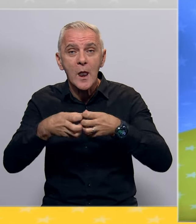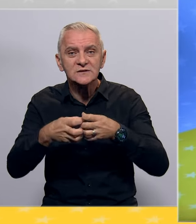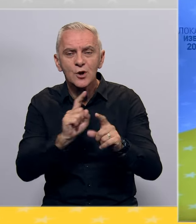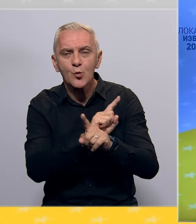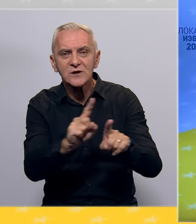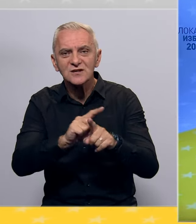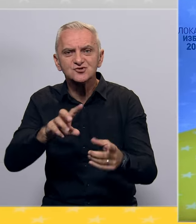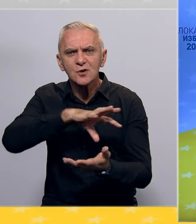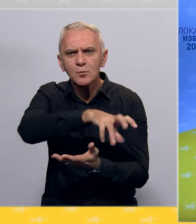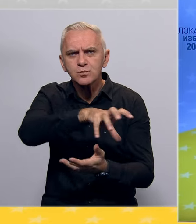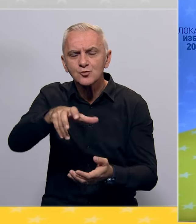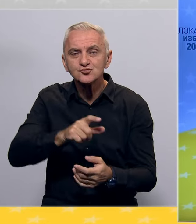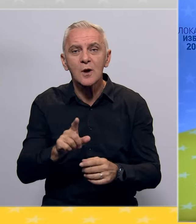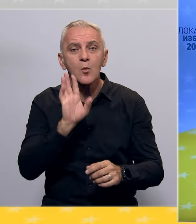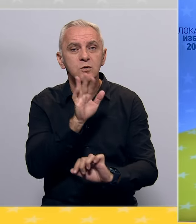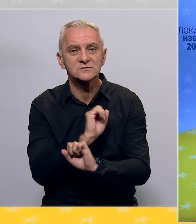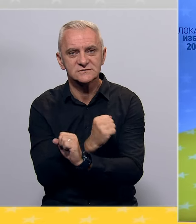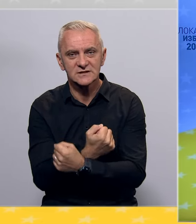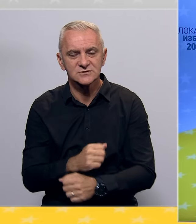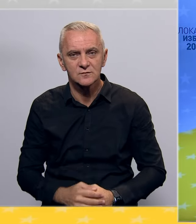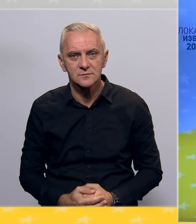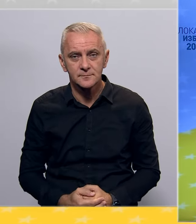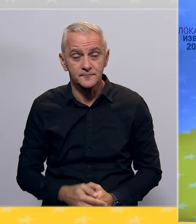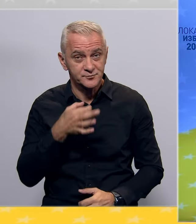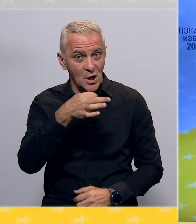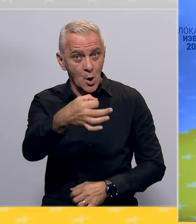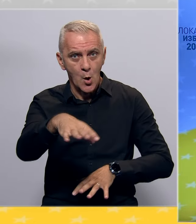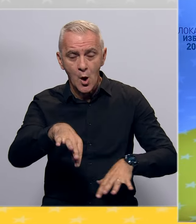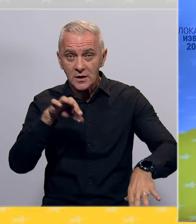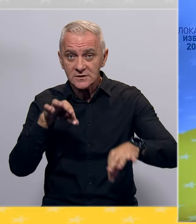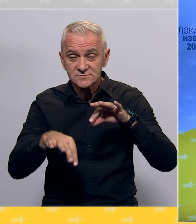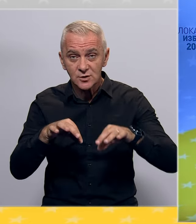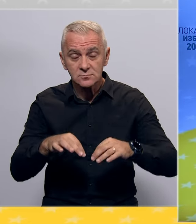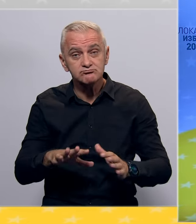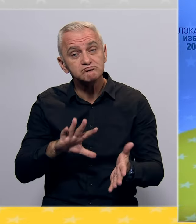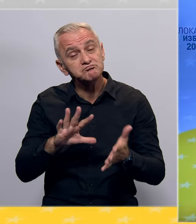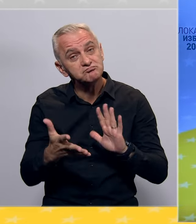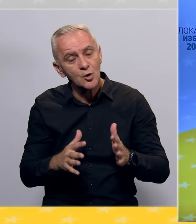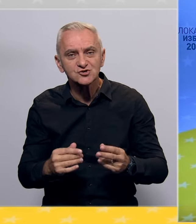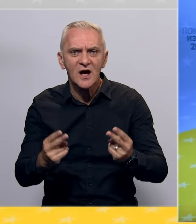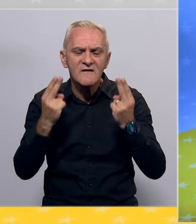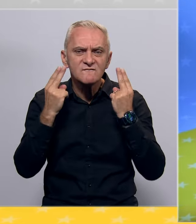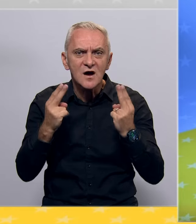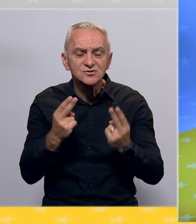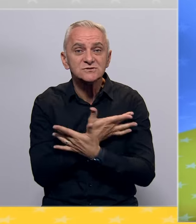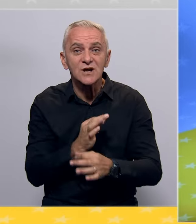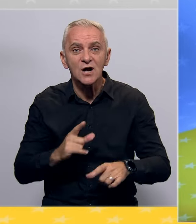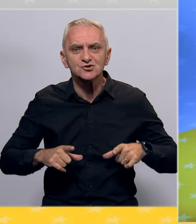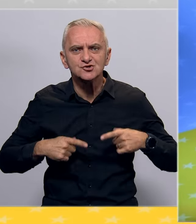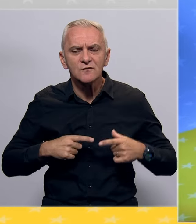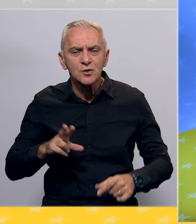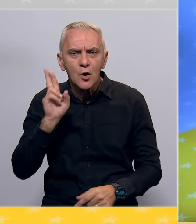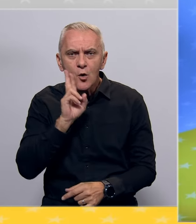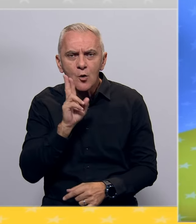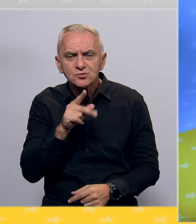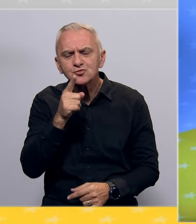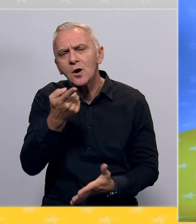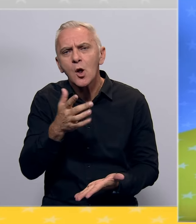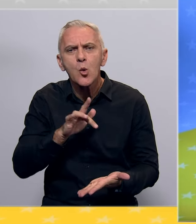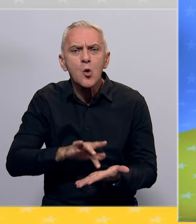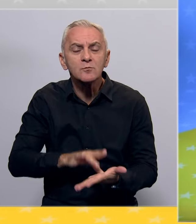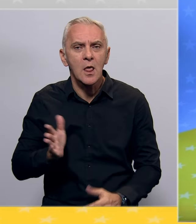različitim područjima u Bosni i Hercegovini. Lokalni izbori su možda i bitni za život običnog, onog